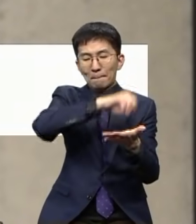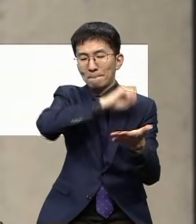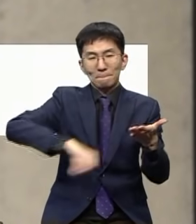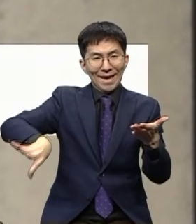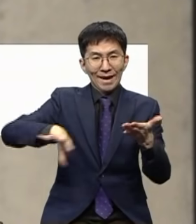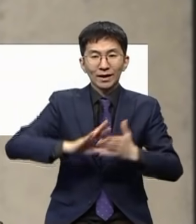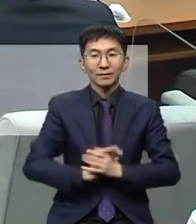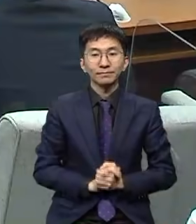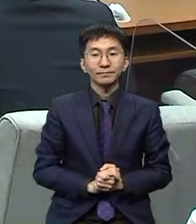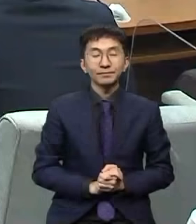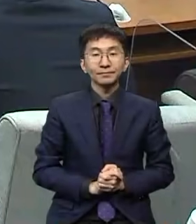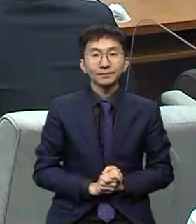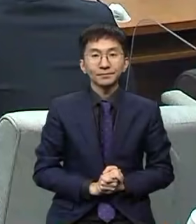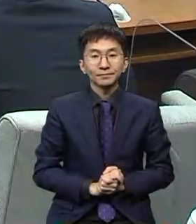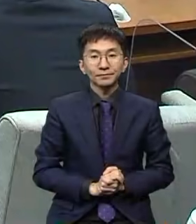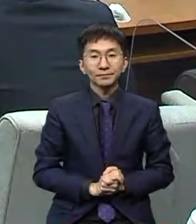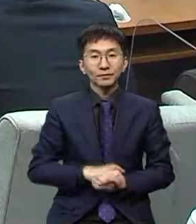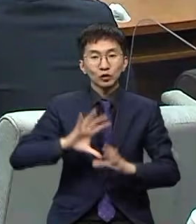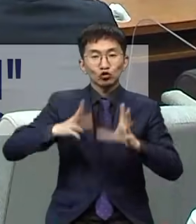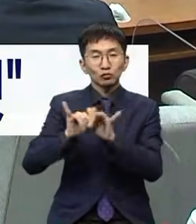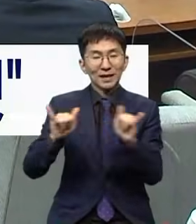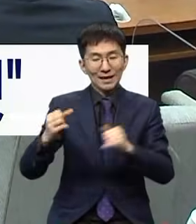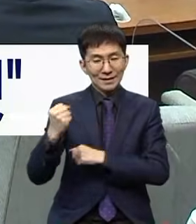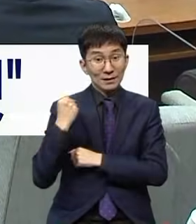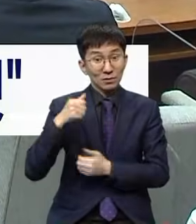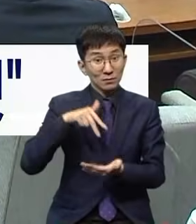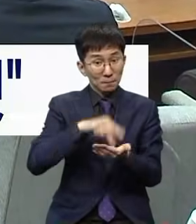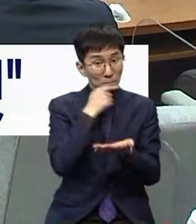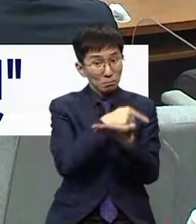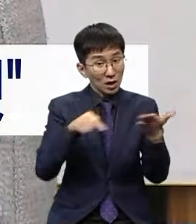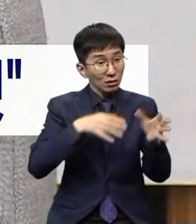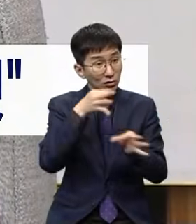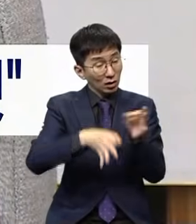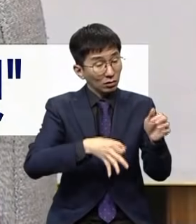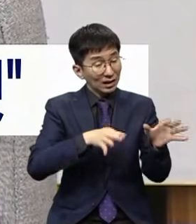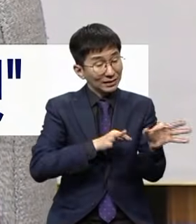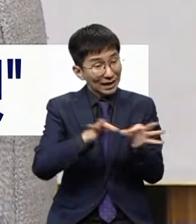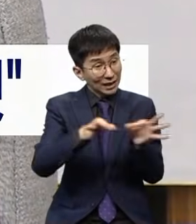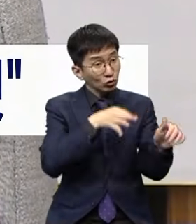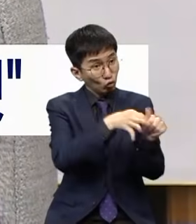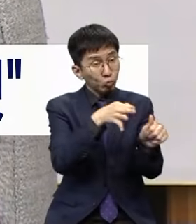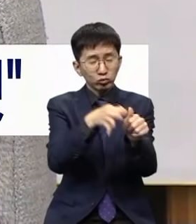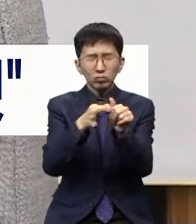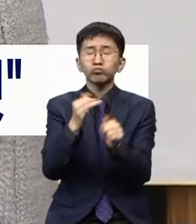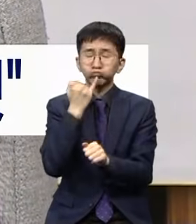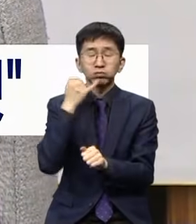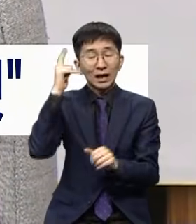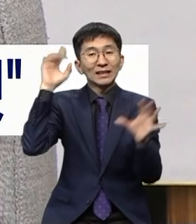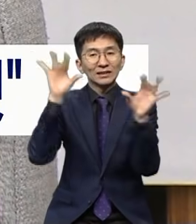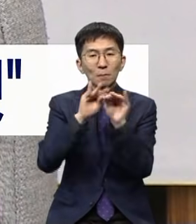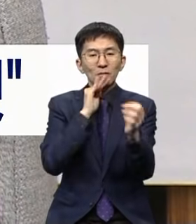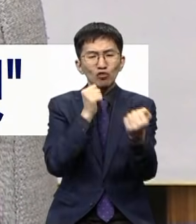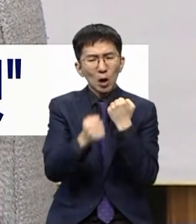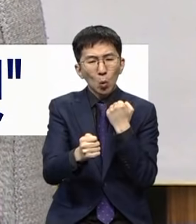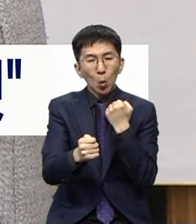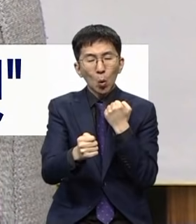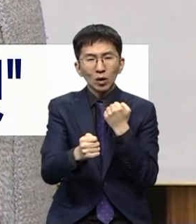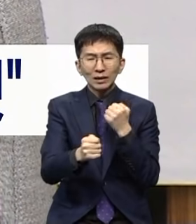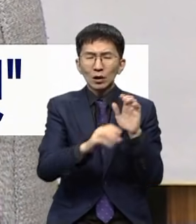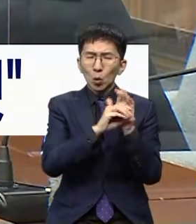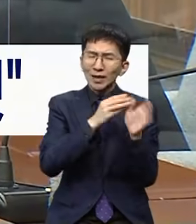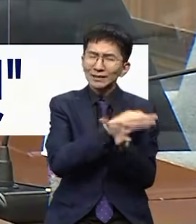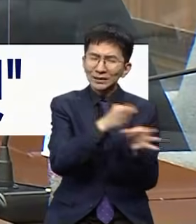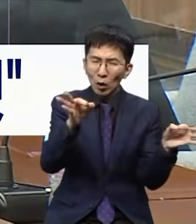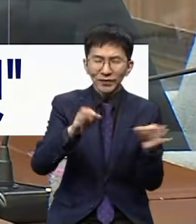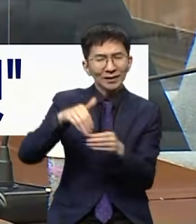제외할 것입니다. 국민의힘은 피해 업종 지원에는 큰 틀에서 동의한다면서도 재난지원금인지